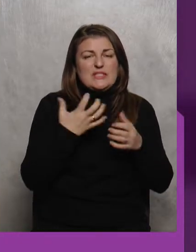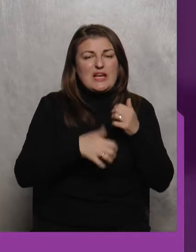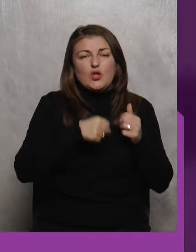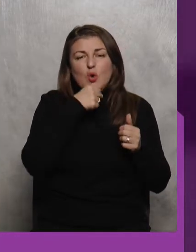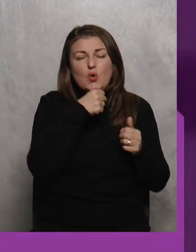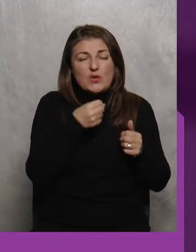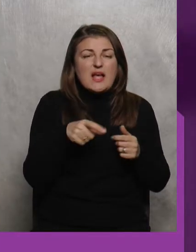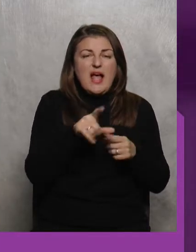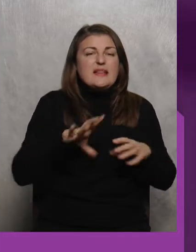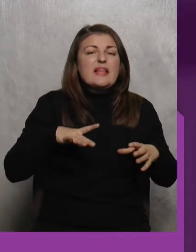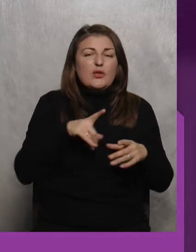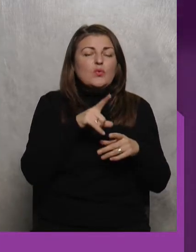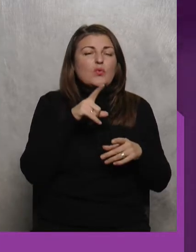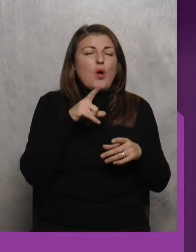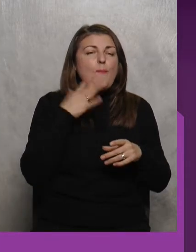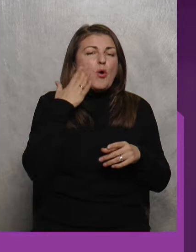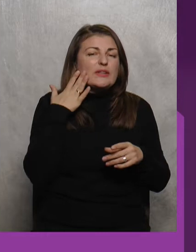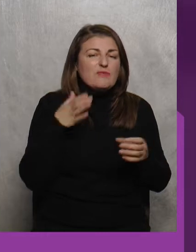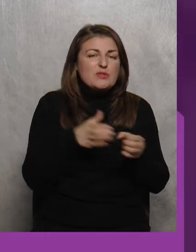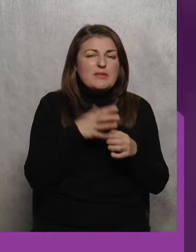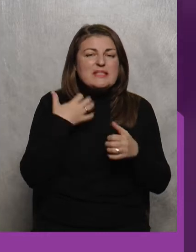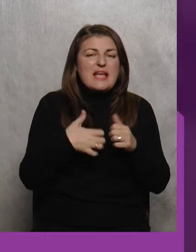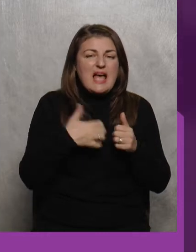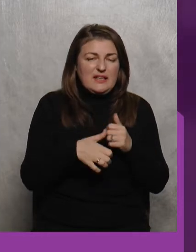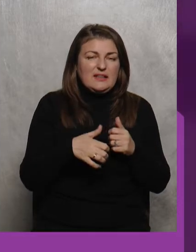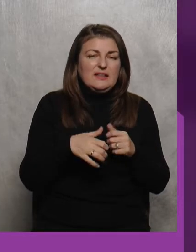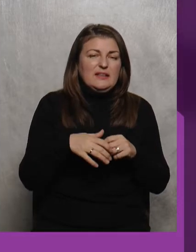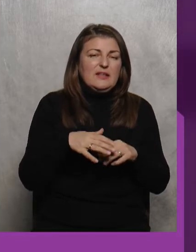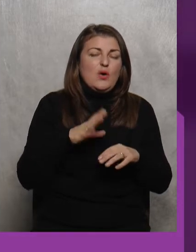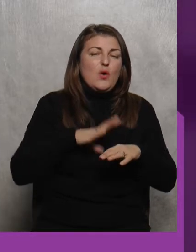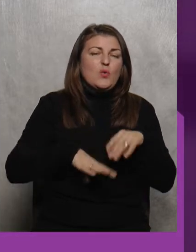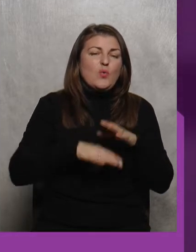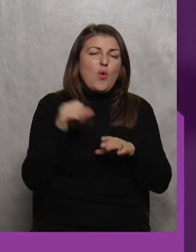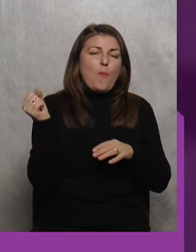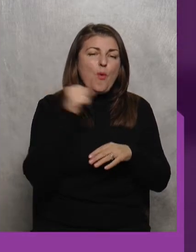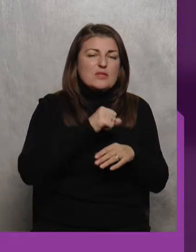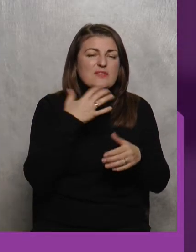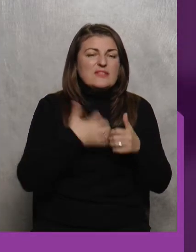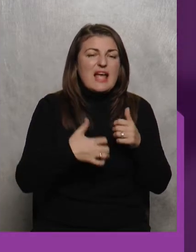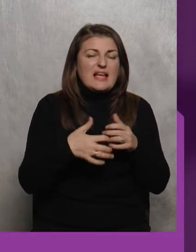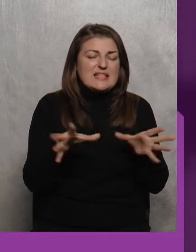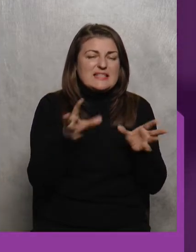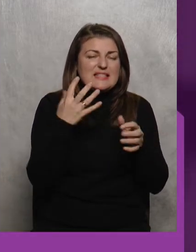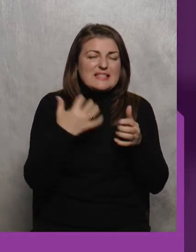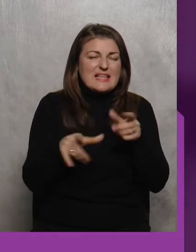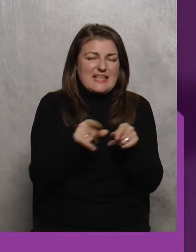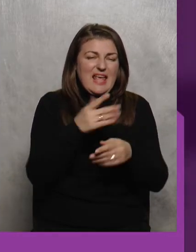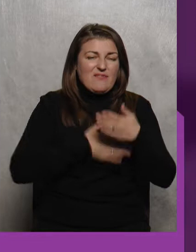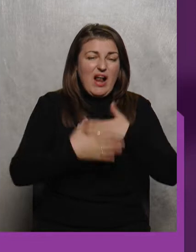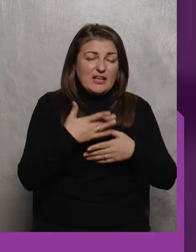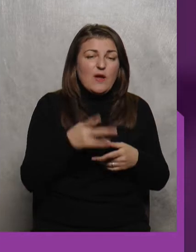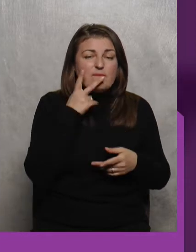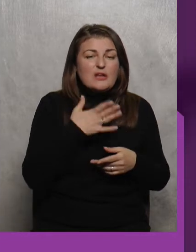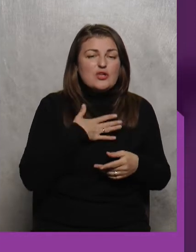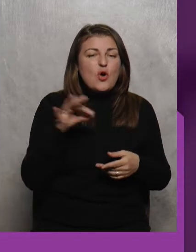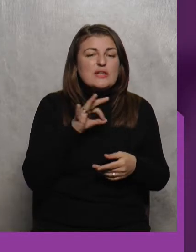він молдавську збірну серед рукоборців з інвалідністю. Відповідно, бачите, наш